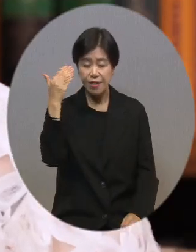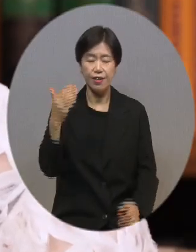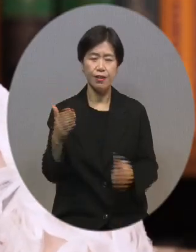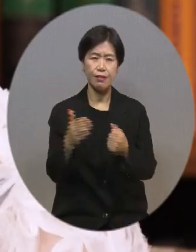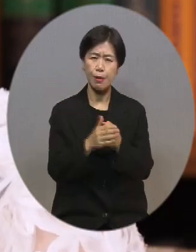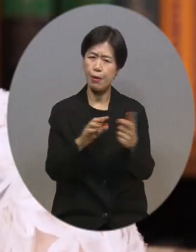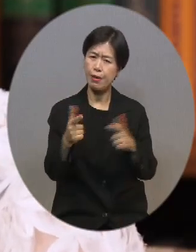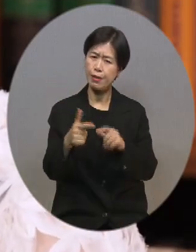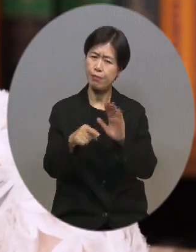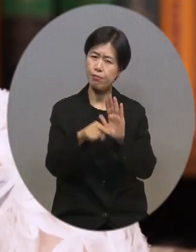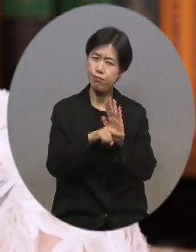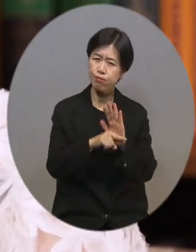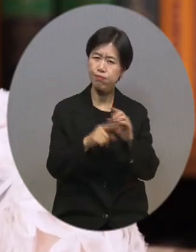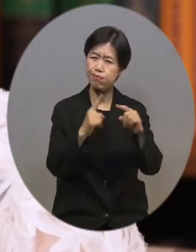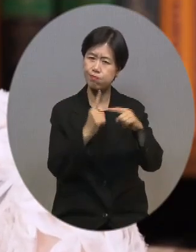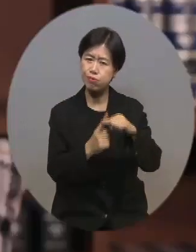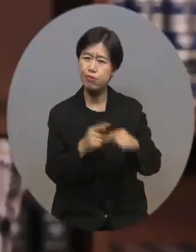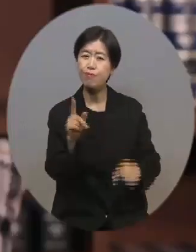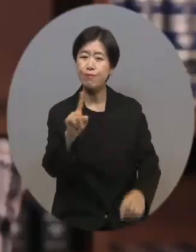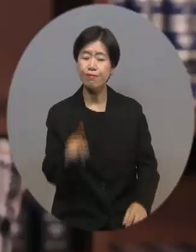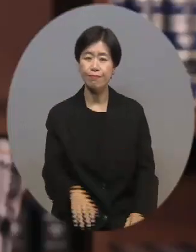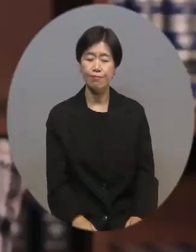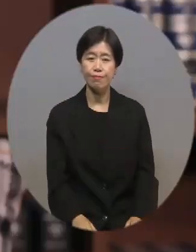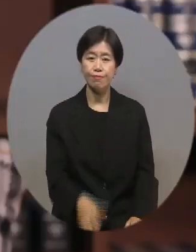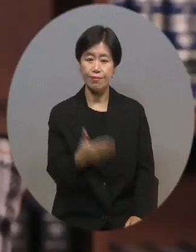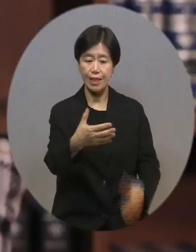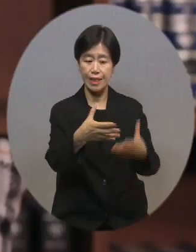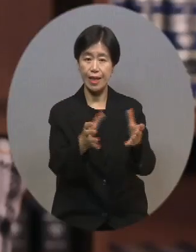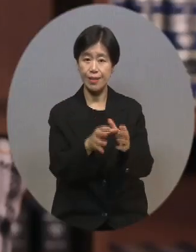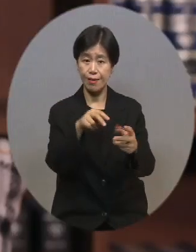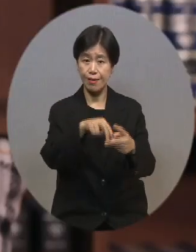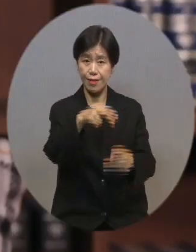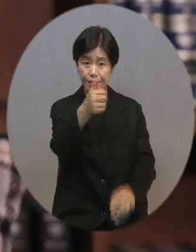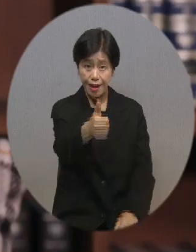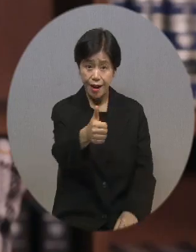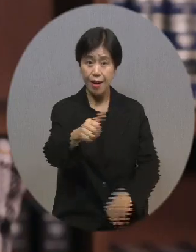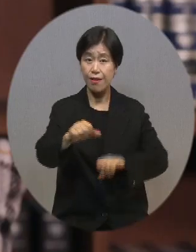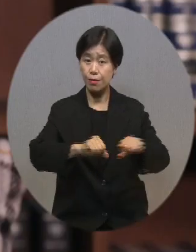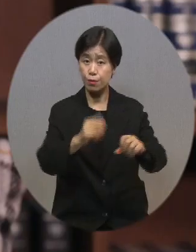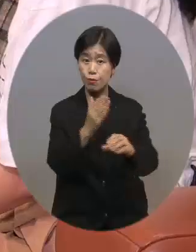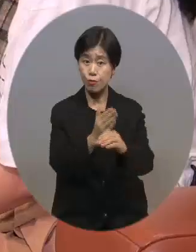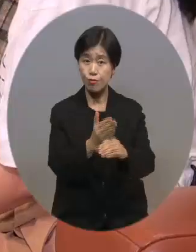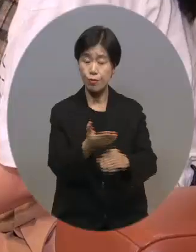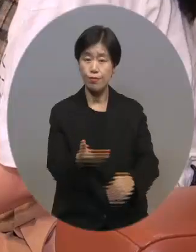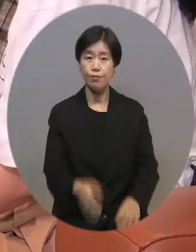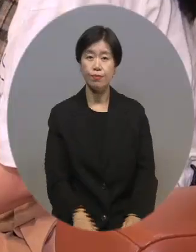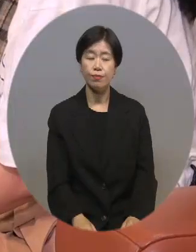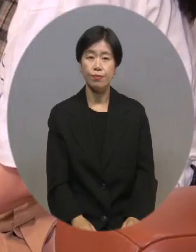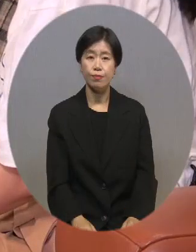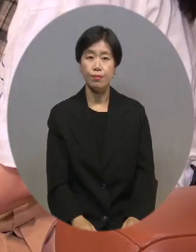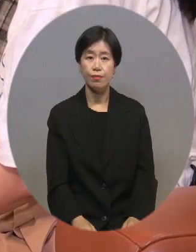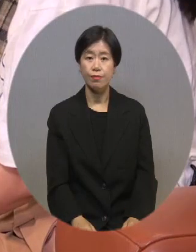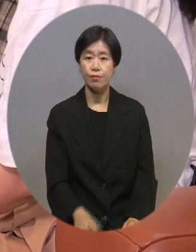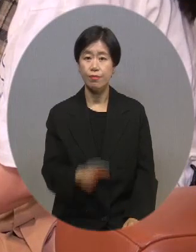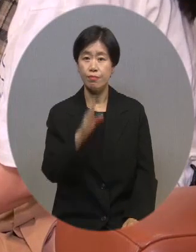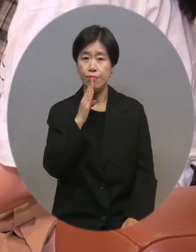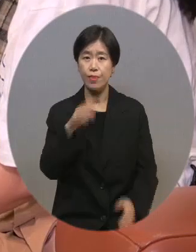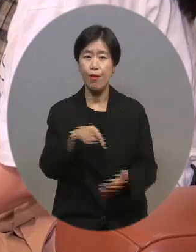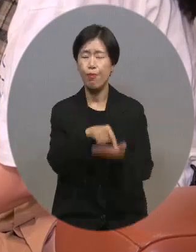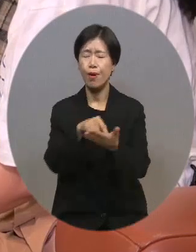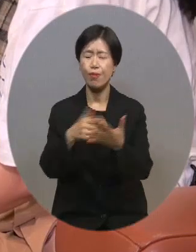센터장으로서 어떻게 느끼고 계세요? 한 단체 장으로 활동한다는 것에 대해서. 네, 많이